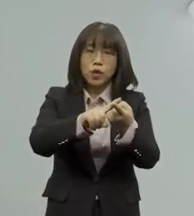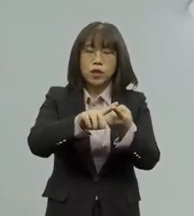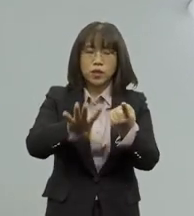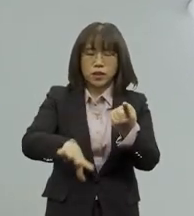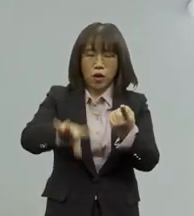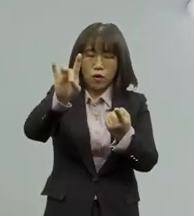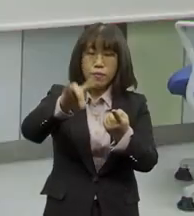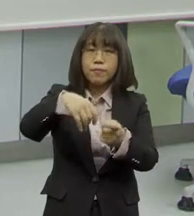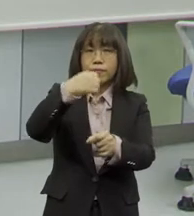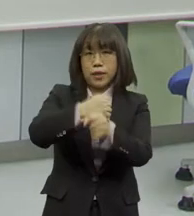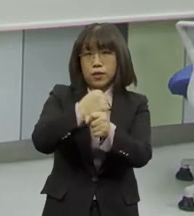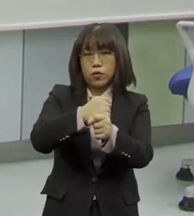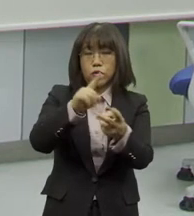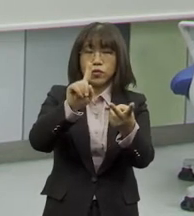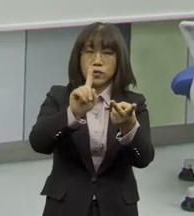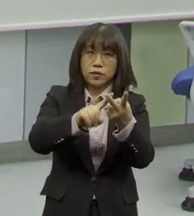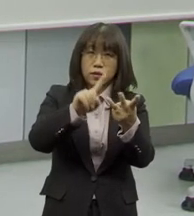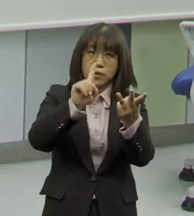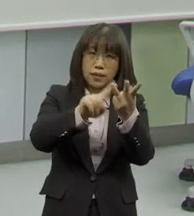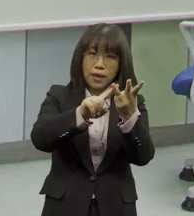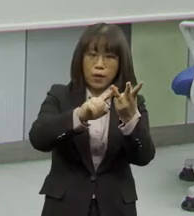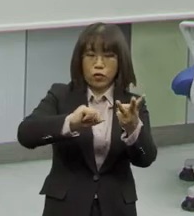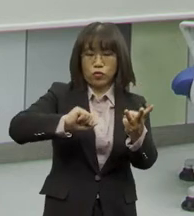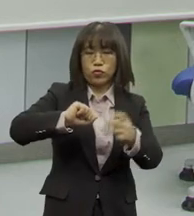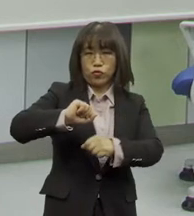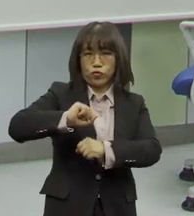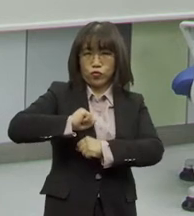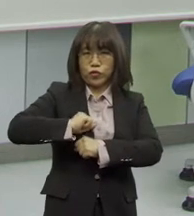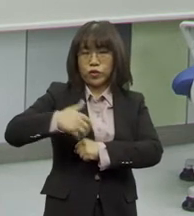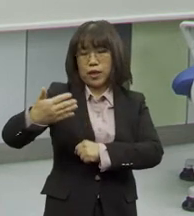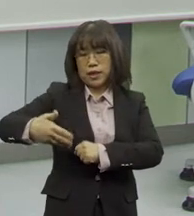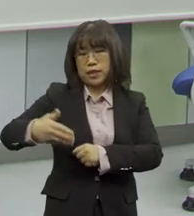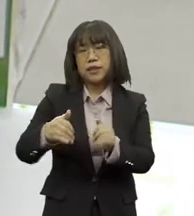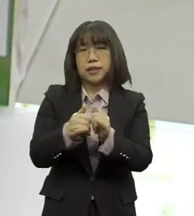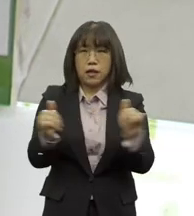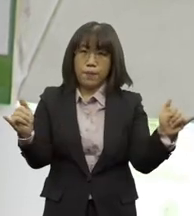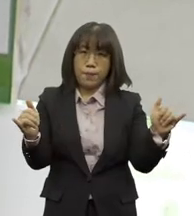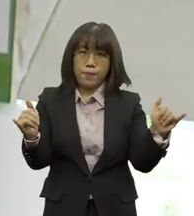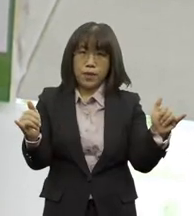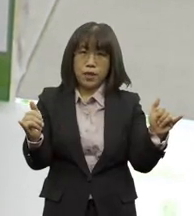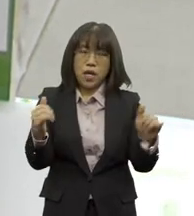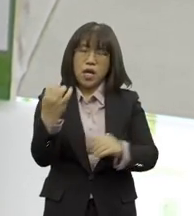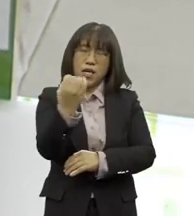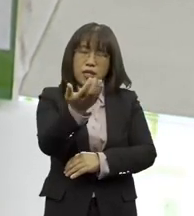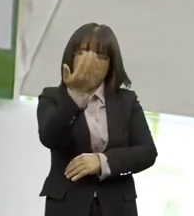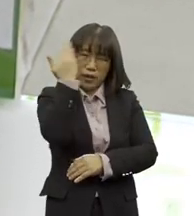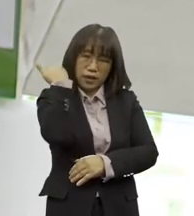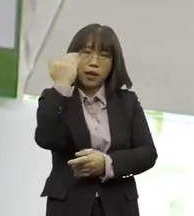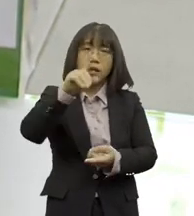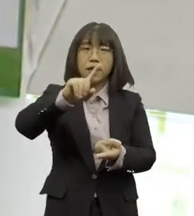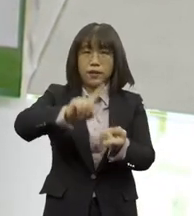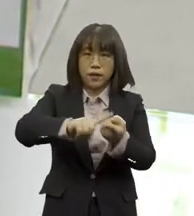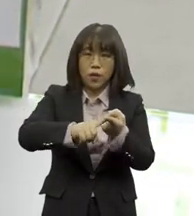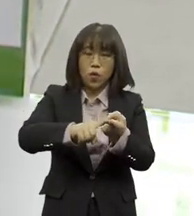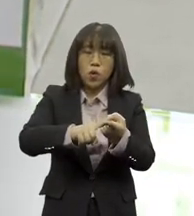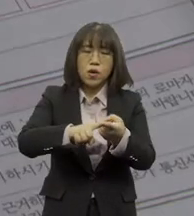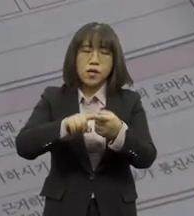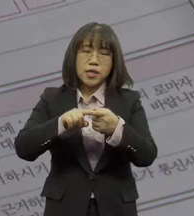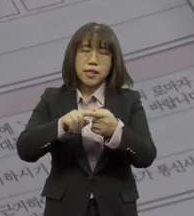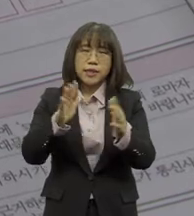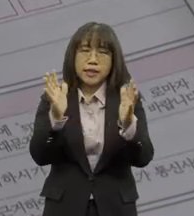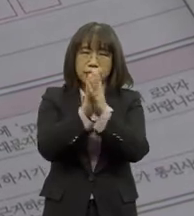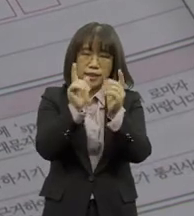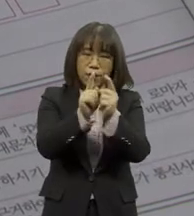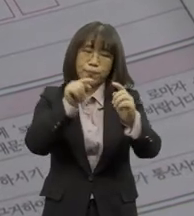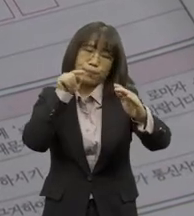미만 미성년자나 생애 최초 전자여권 신청자, 병역 미필자 등의 경우에는 기존 방식대로